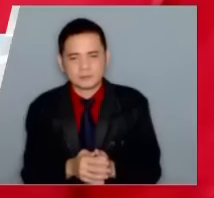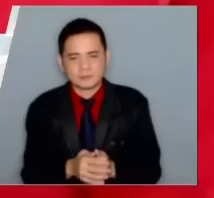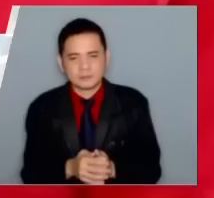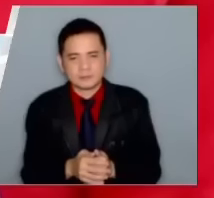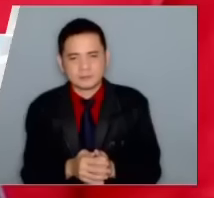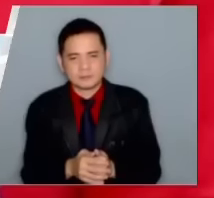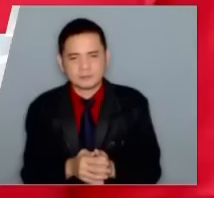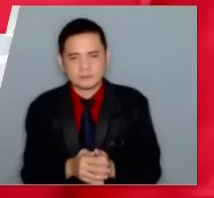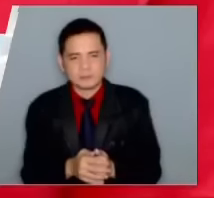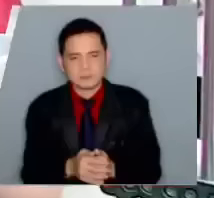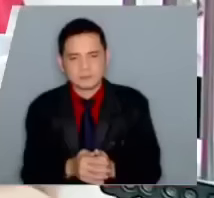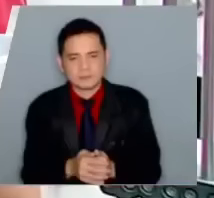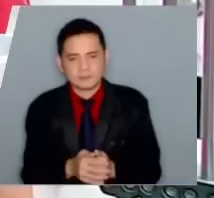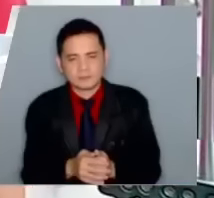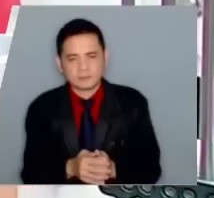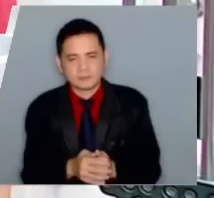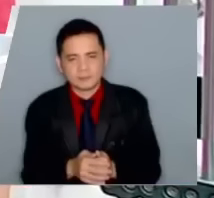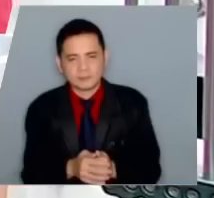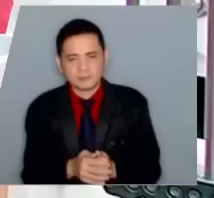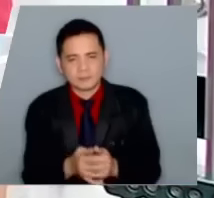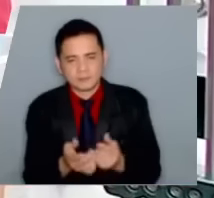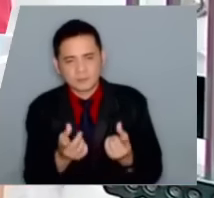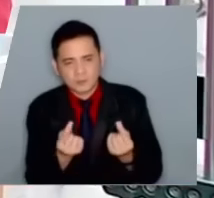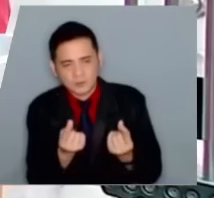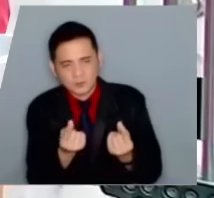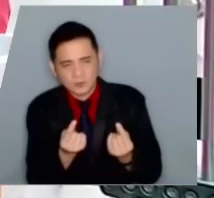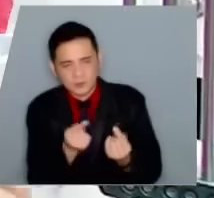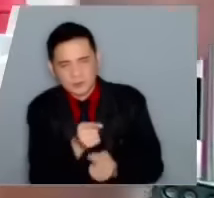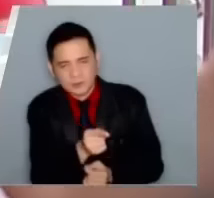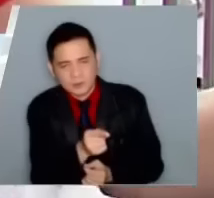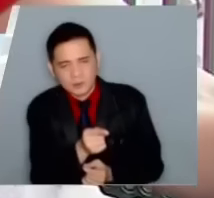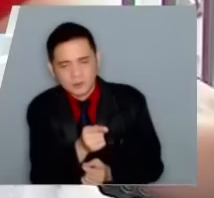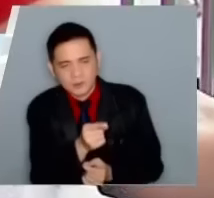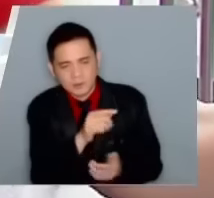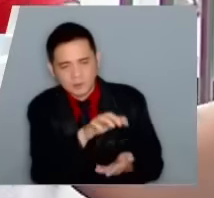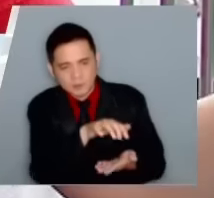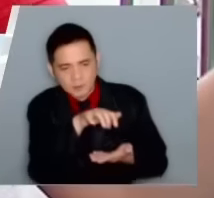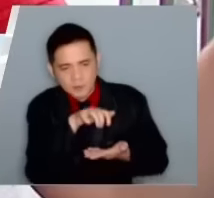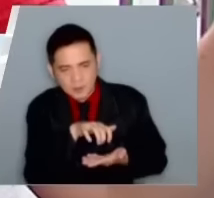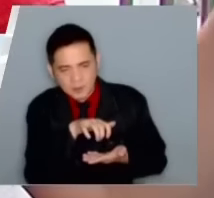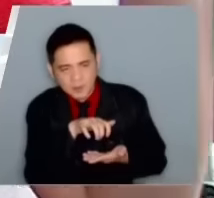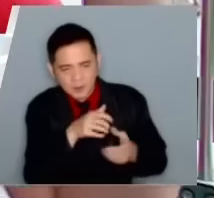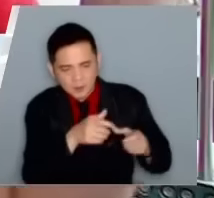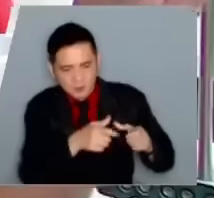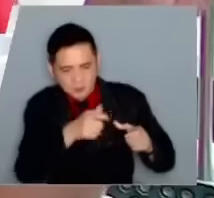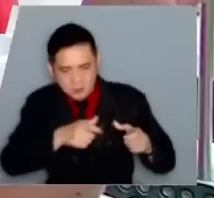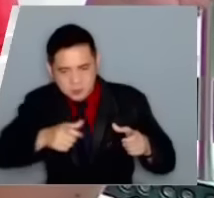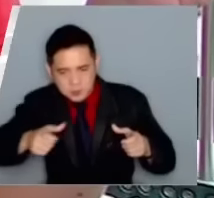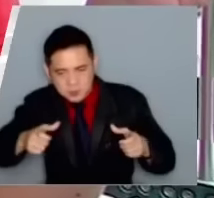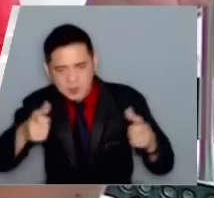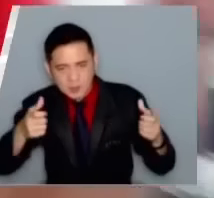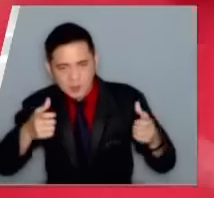Siyam na ano, drum, walo. So yung pinagkuhanan mo, iba sa pinagkuhanan nila? Magkaibang